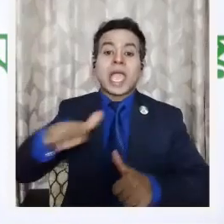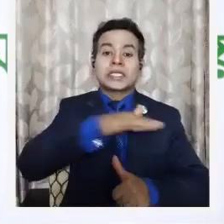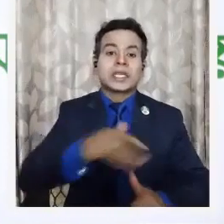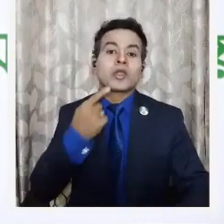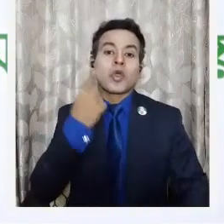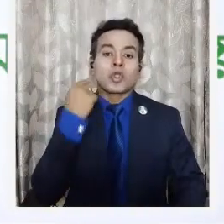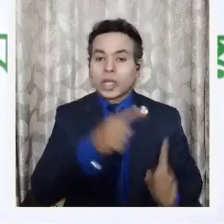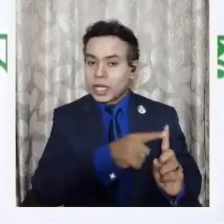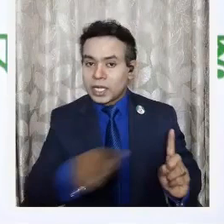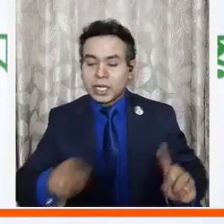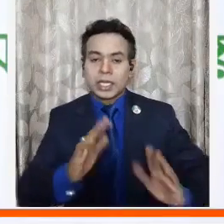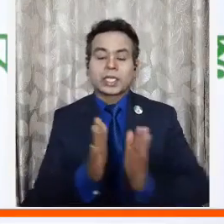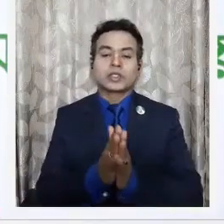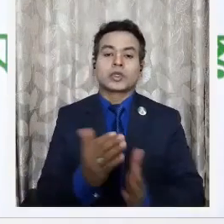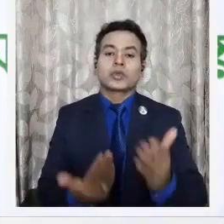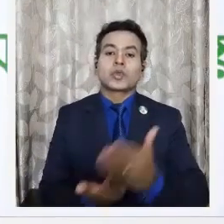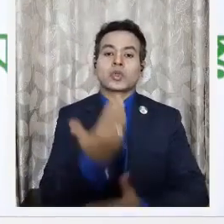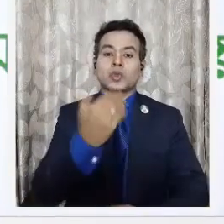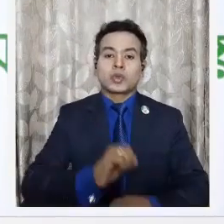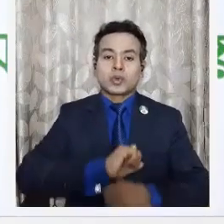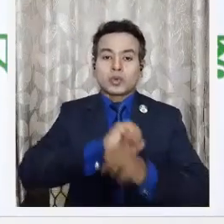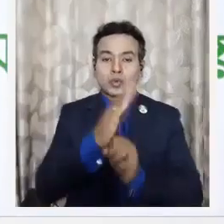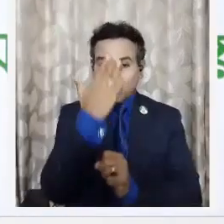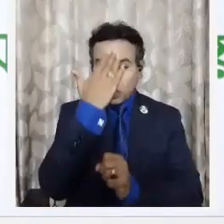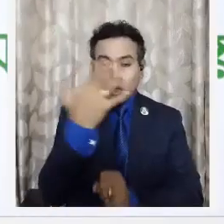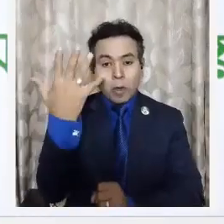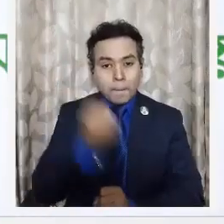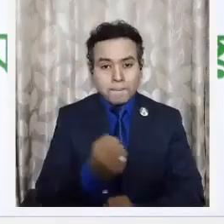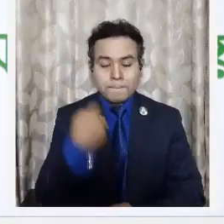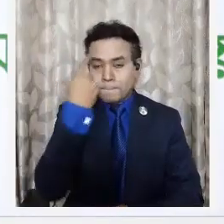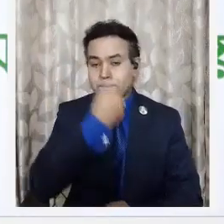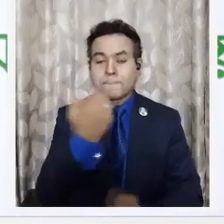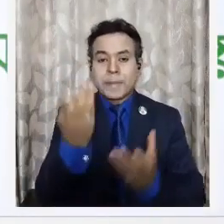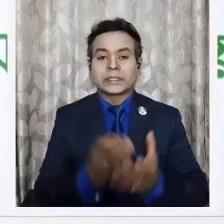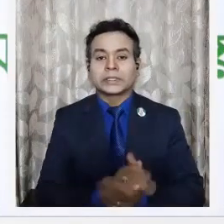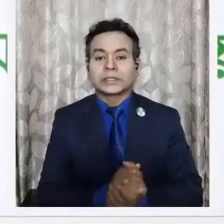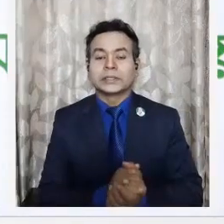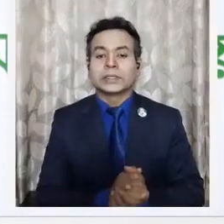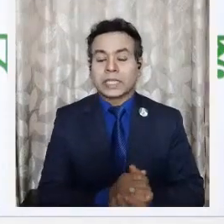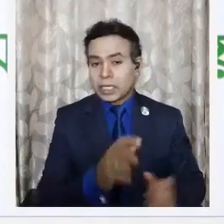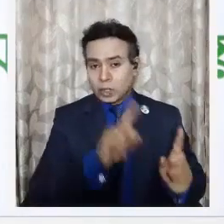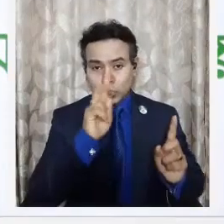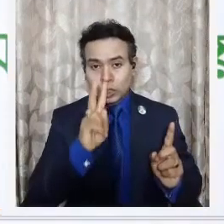এই ছিল বাংলাদেশের তথ্য। দক্ষিণ পূর্ব এশিয়ায় গত 24 ঘন্টায়